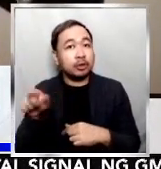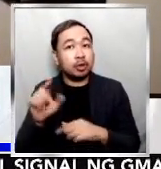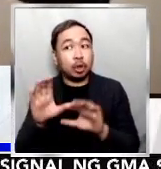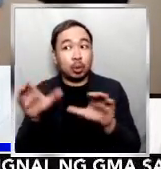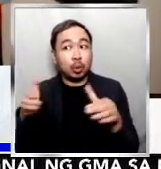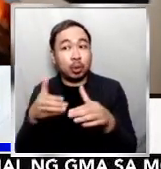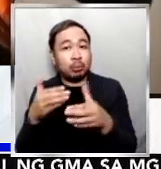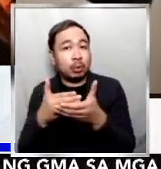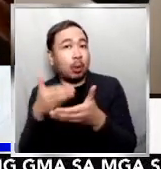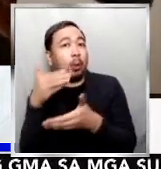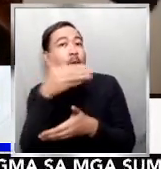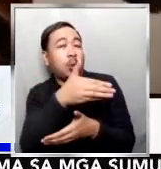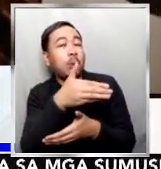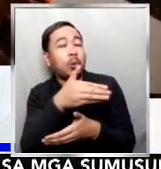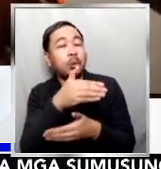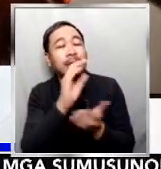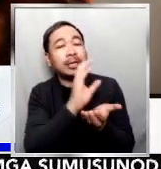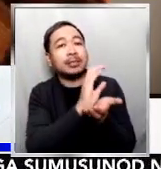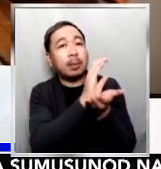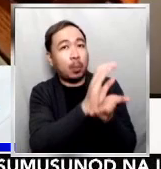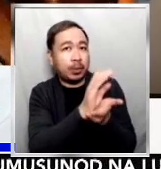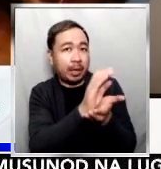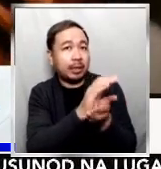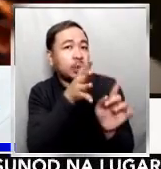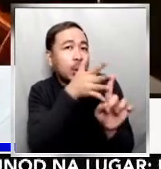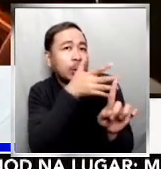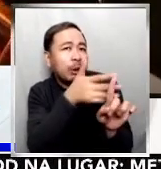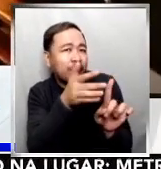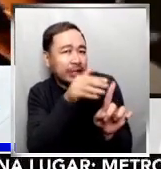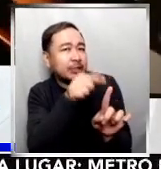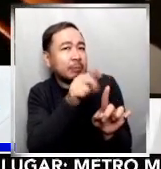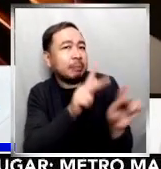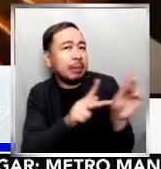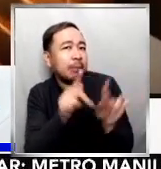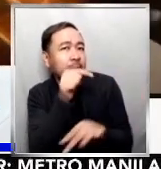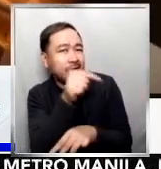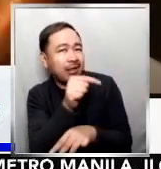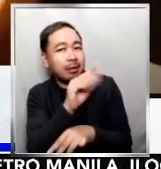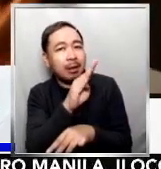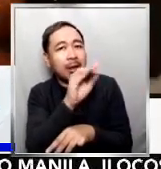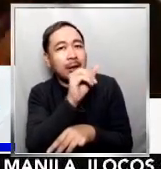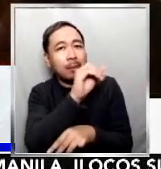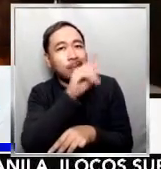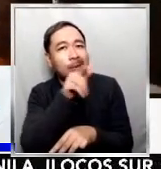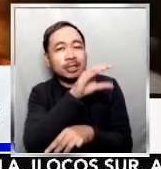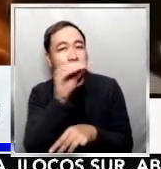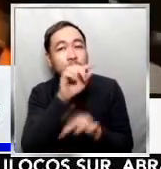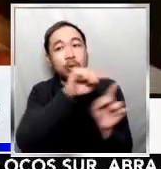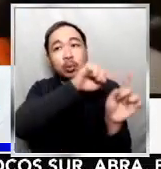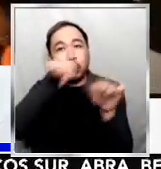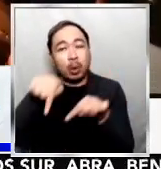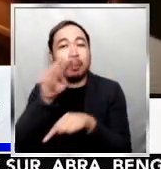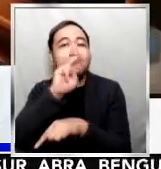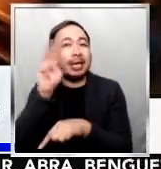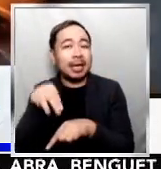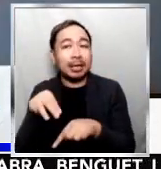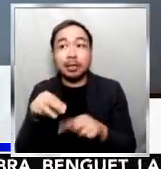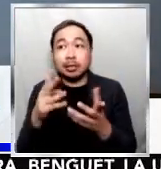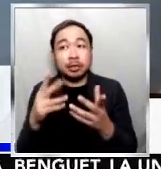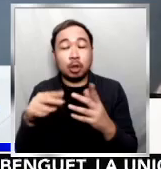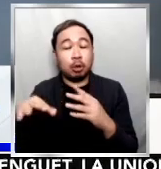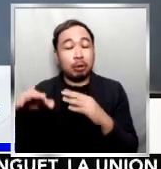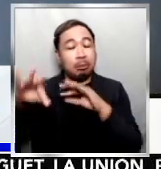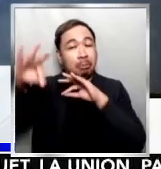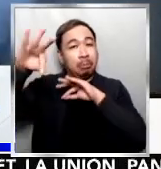mga badyaw na magpunta sa Manila at kalapit na probinsya. 50-50 ang hatian ng mga handler at mga badyaw na ginagamit ang kanilang mga anak